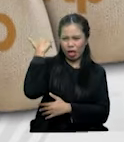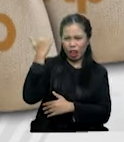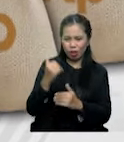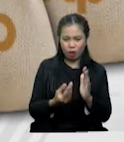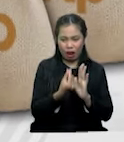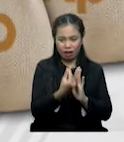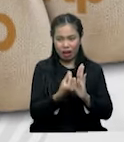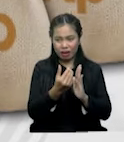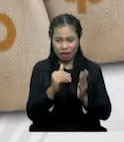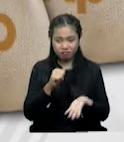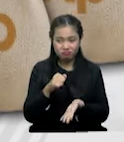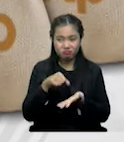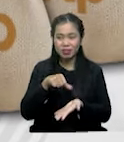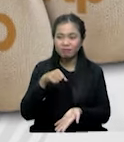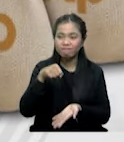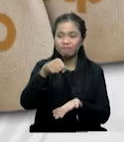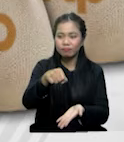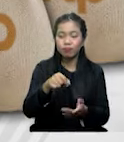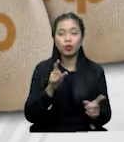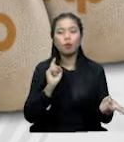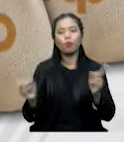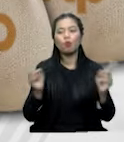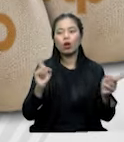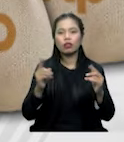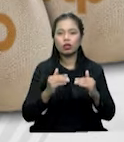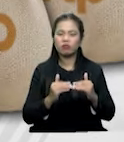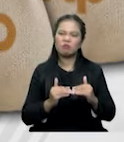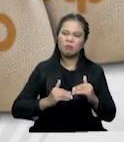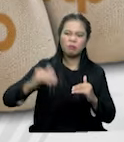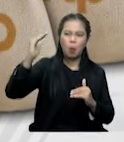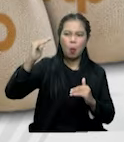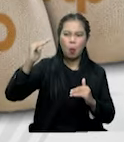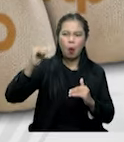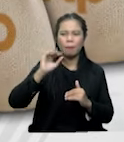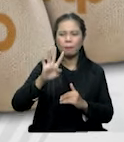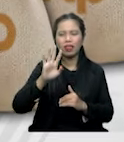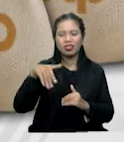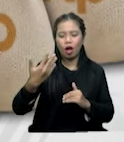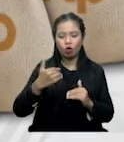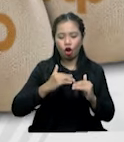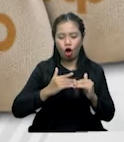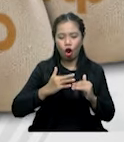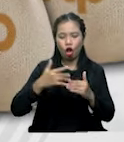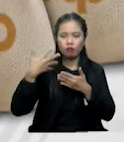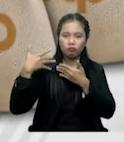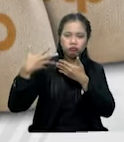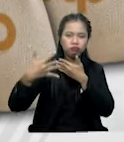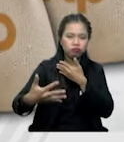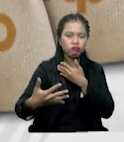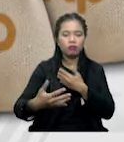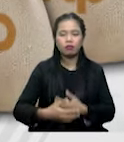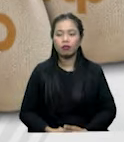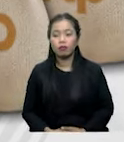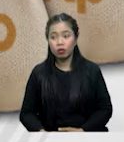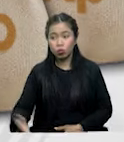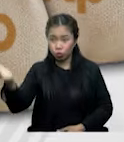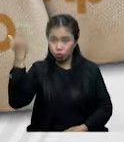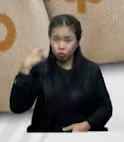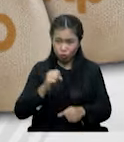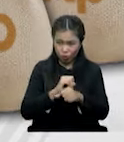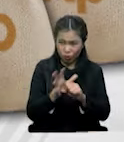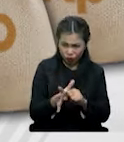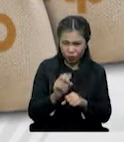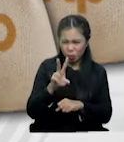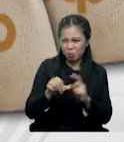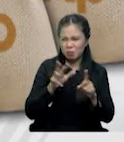Bansos di tahun politik ini merupakan yang tertinggi dalam 4 tahun terakhir, bahkan melebihi anggaran Bansos saat pandemi COVID-19